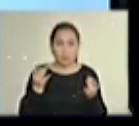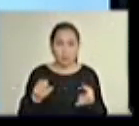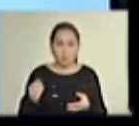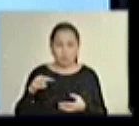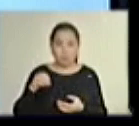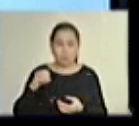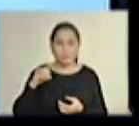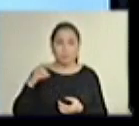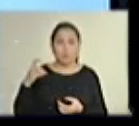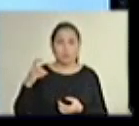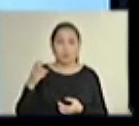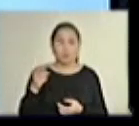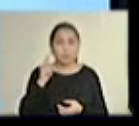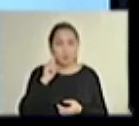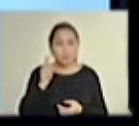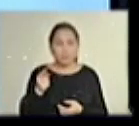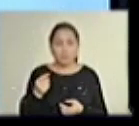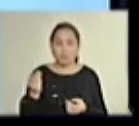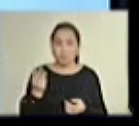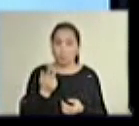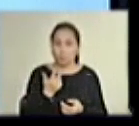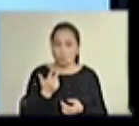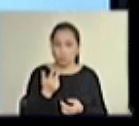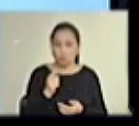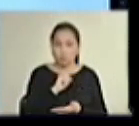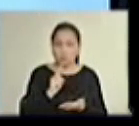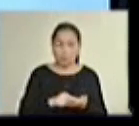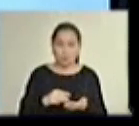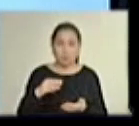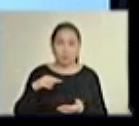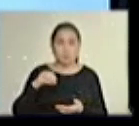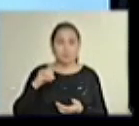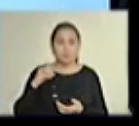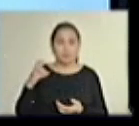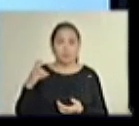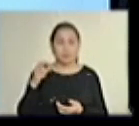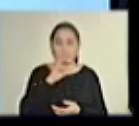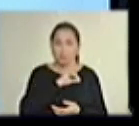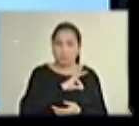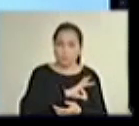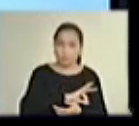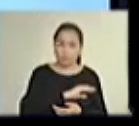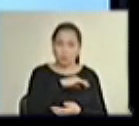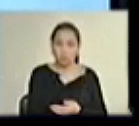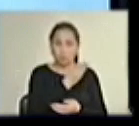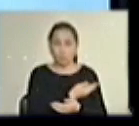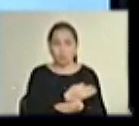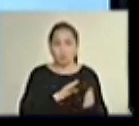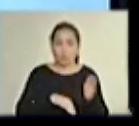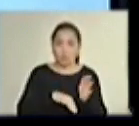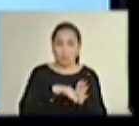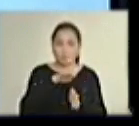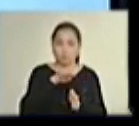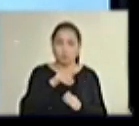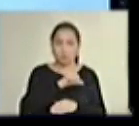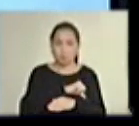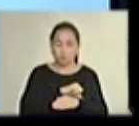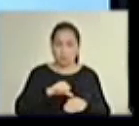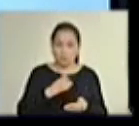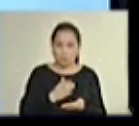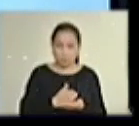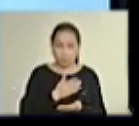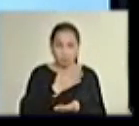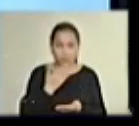mexanizmlarni bilasiz? 3-chi savol: mexanizmlardan foydalanib kuchni oshirishning chegarasi